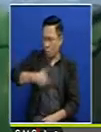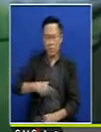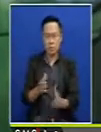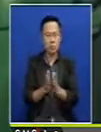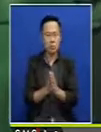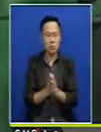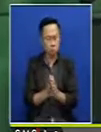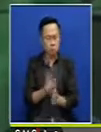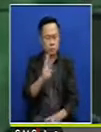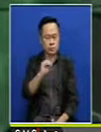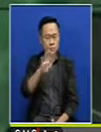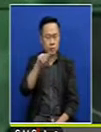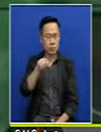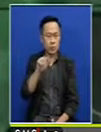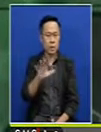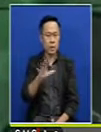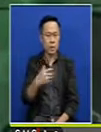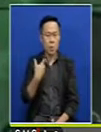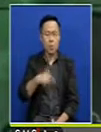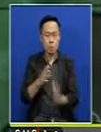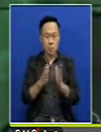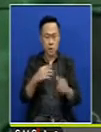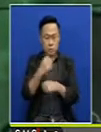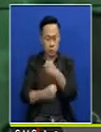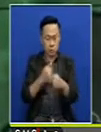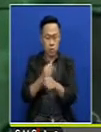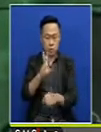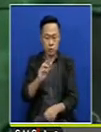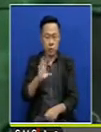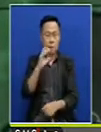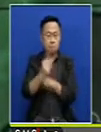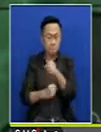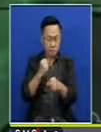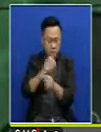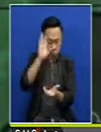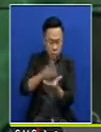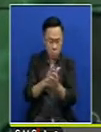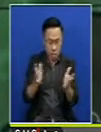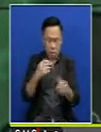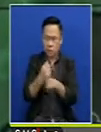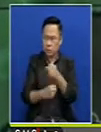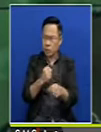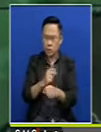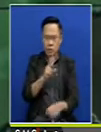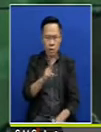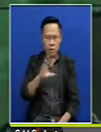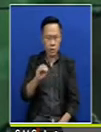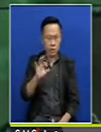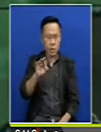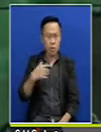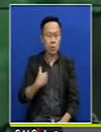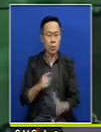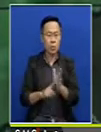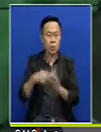จะทำลายอุณหภูมิที่เคยทำลายสถิติในรอบ65ปีนะครับเมื่อวันที่22เมษายนปี2559ครับเมื่อข